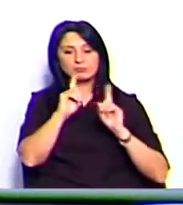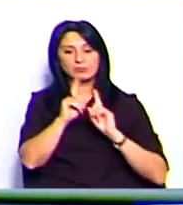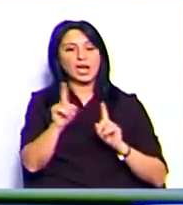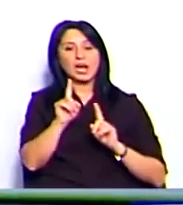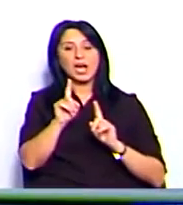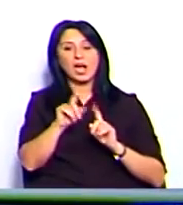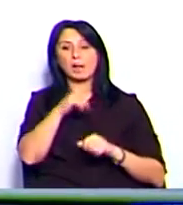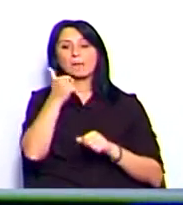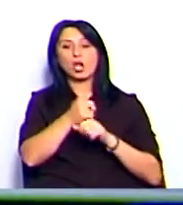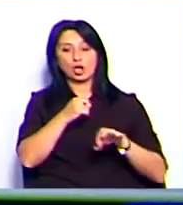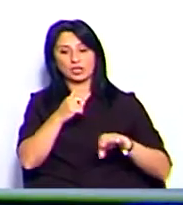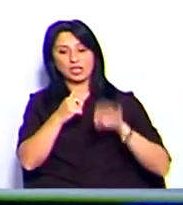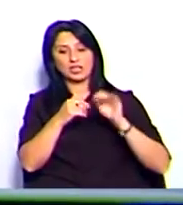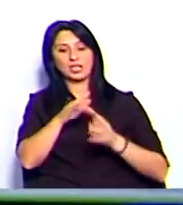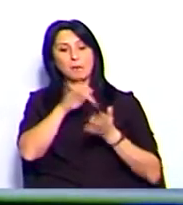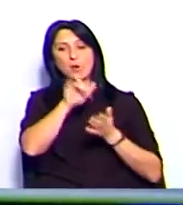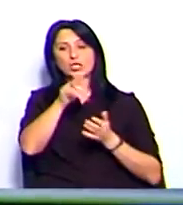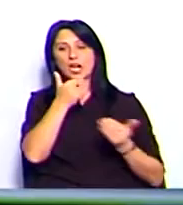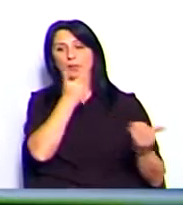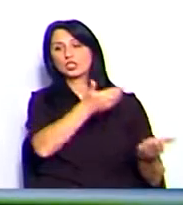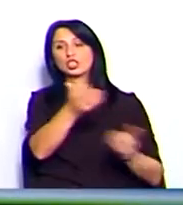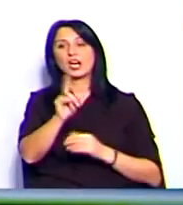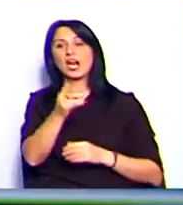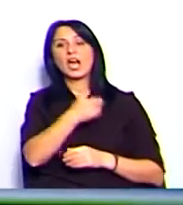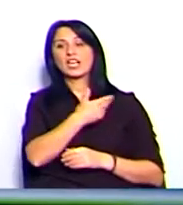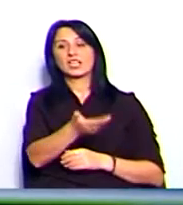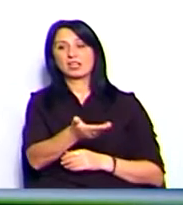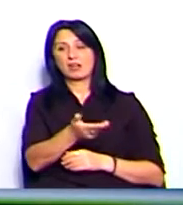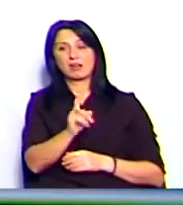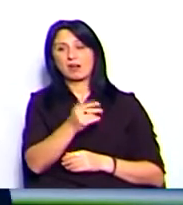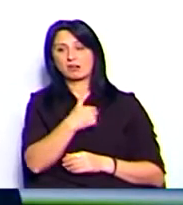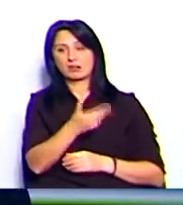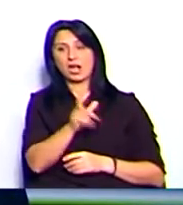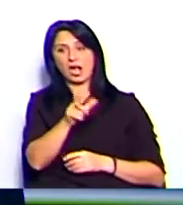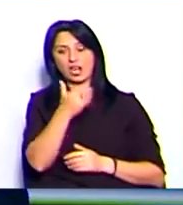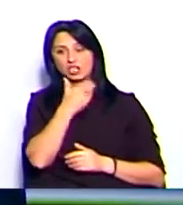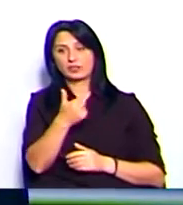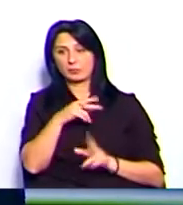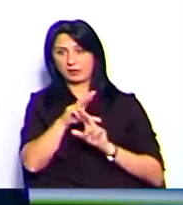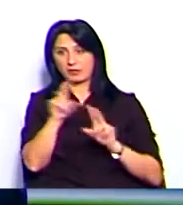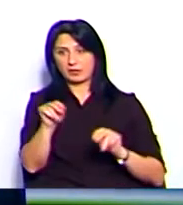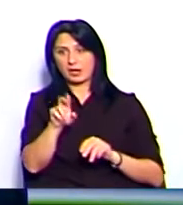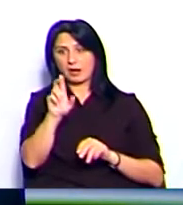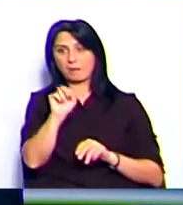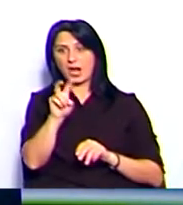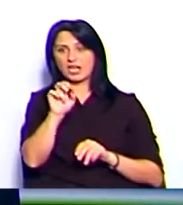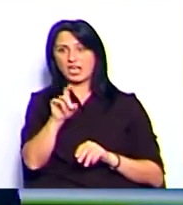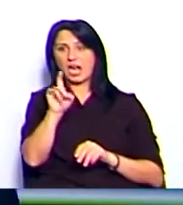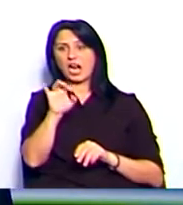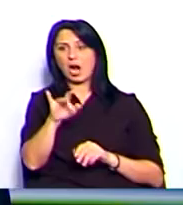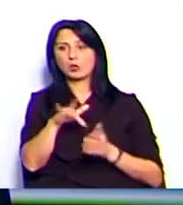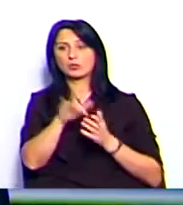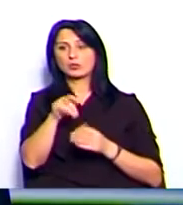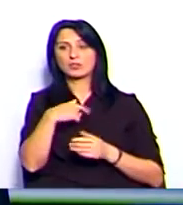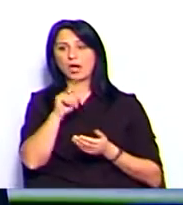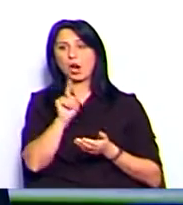გზა და არა თქვათ ხო მოსახლეს რა უნდა რა ურჩევნია რომელია შენთვის პრიორიტეტი მე ვპირდები დაუშვათ ბაღდადის და ხარაგაულის მოსახლეობას